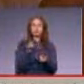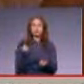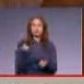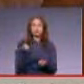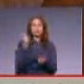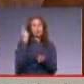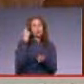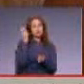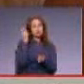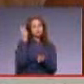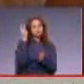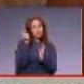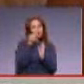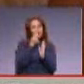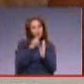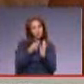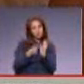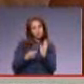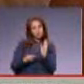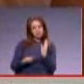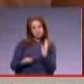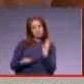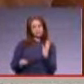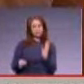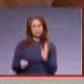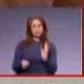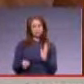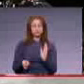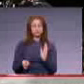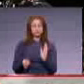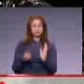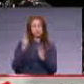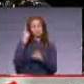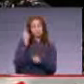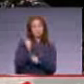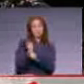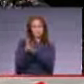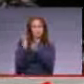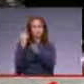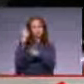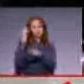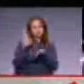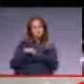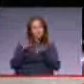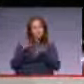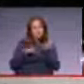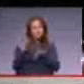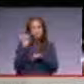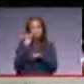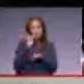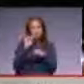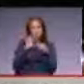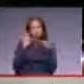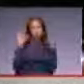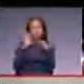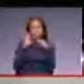في كاتب، في اديب، هم دول. لكن حتى كشف المستور يا مدام نجيلة ولا اي حاجه. ده كشف المستور ده